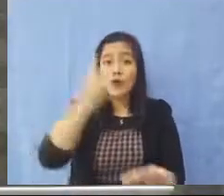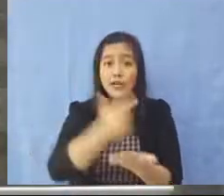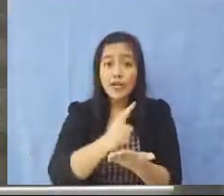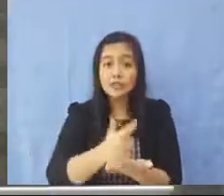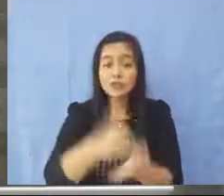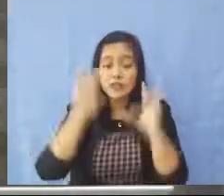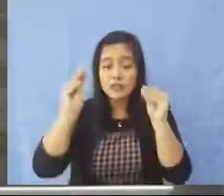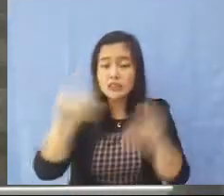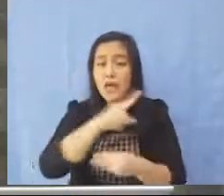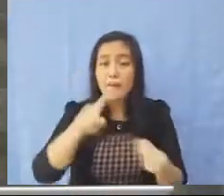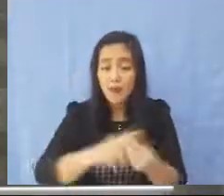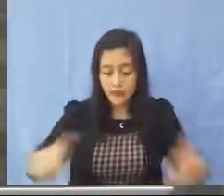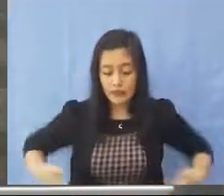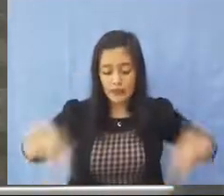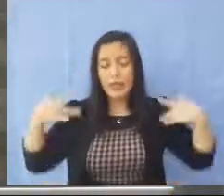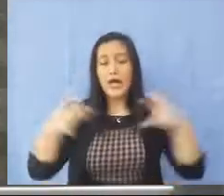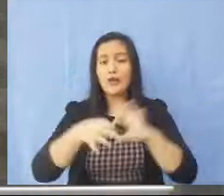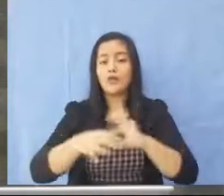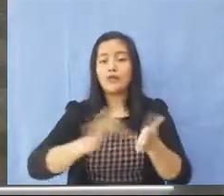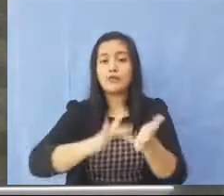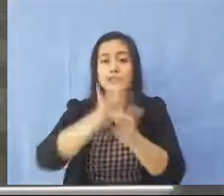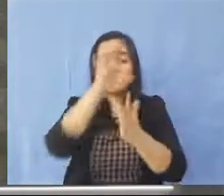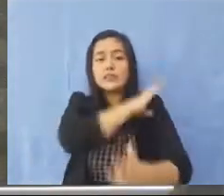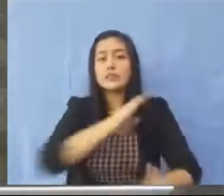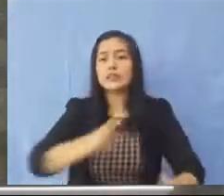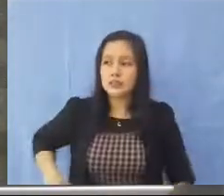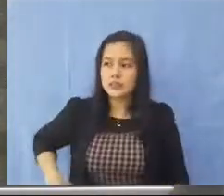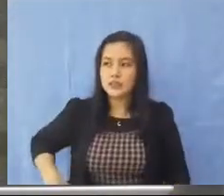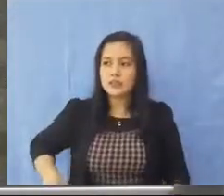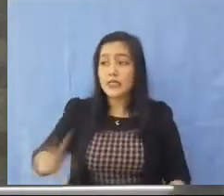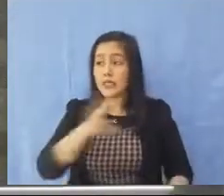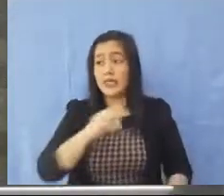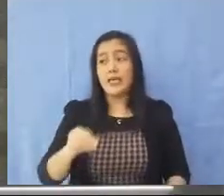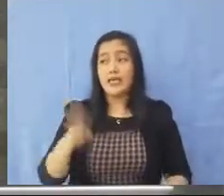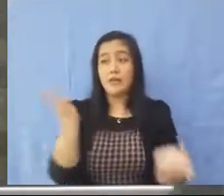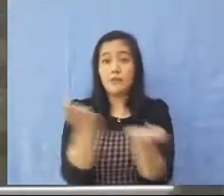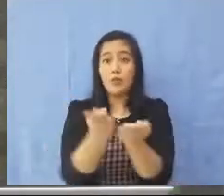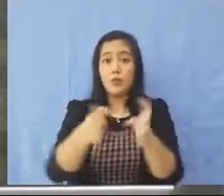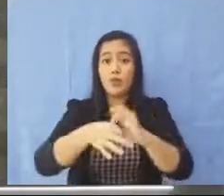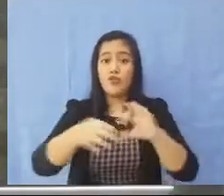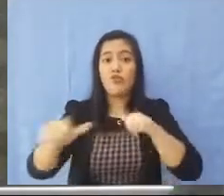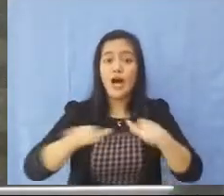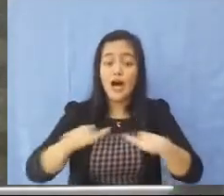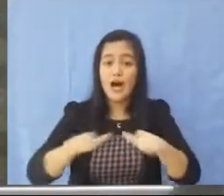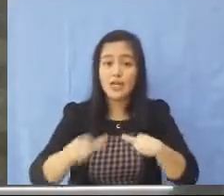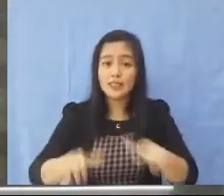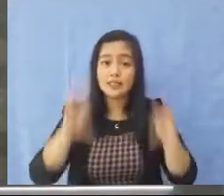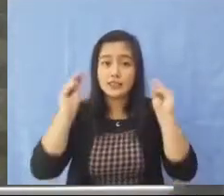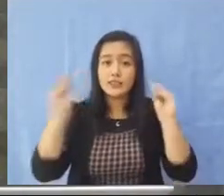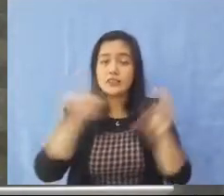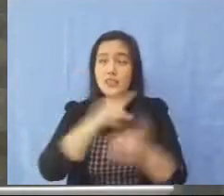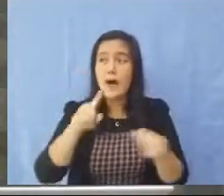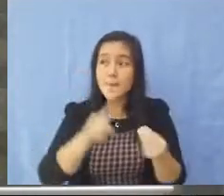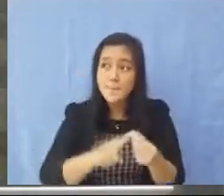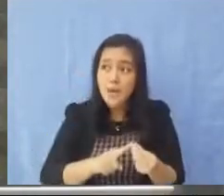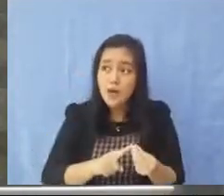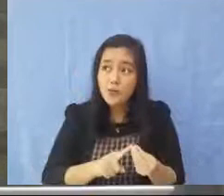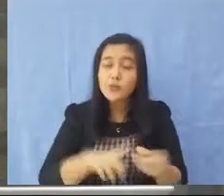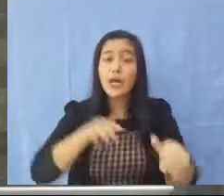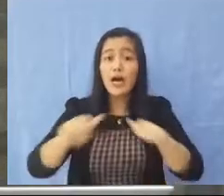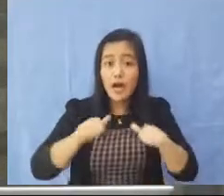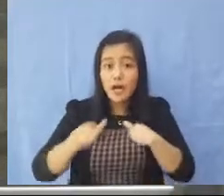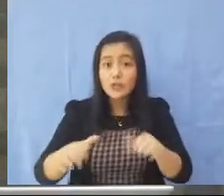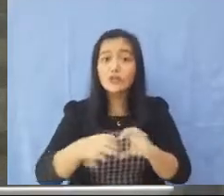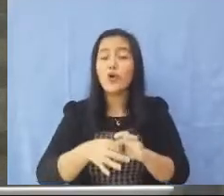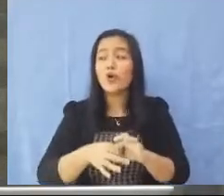na po sa Book of Acts is the Acts of the Apostles. Kaya nga tinawag siyang Book of Acts. And then after the Book of Acts, the history niya, about